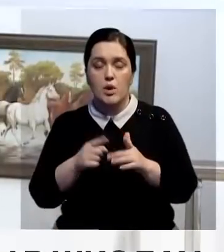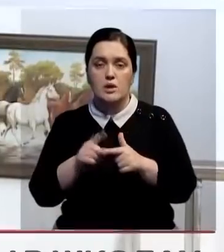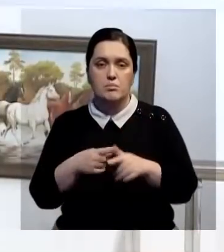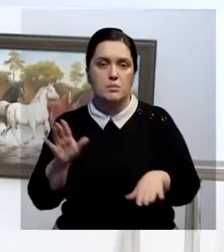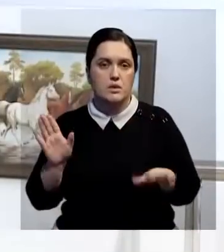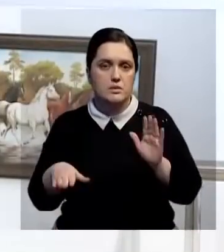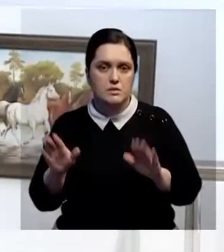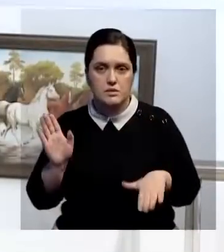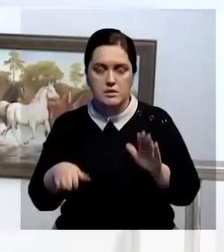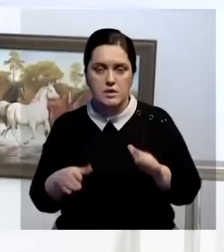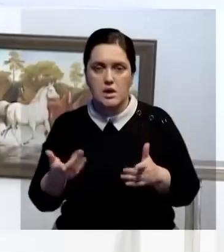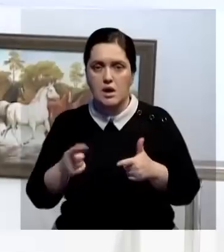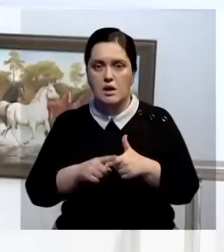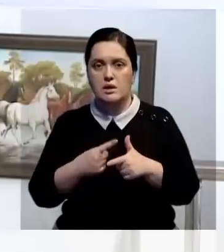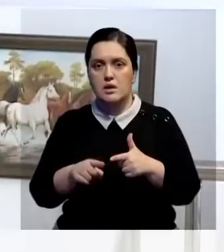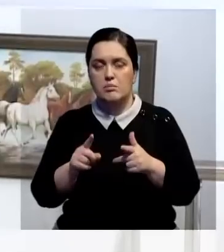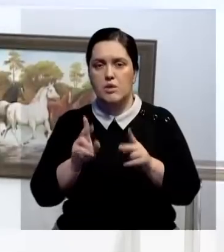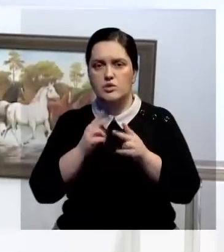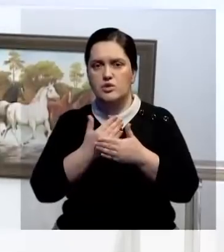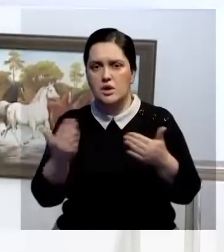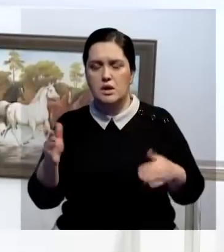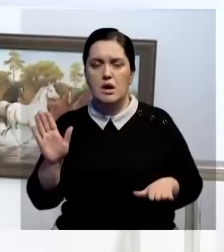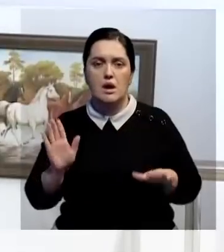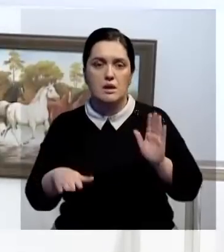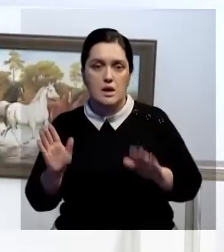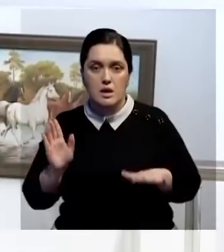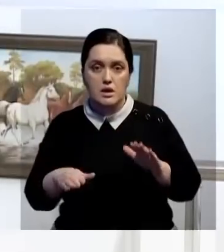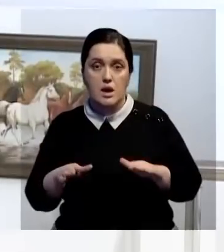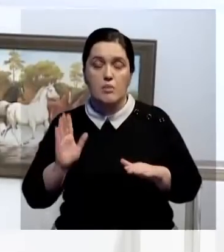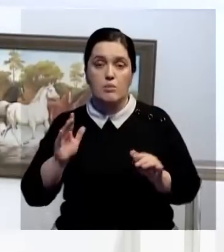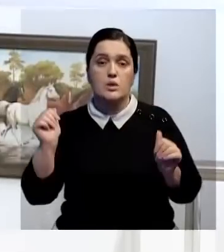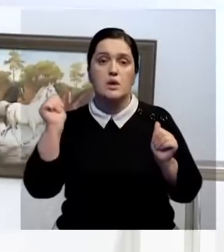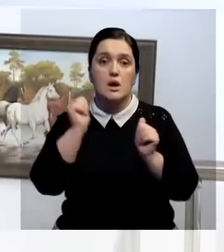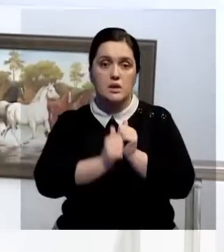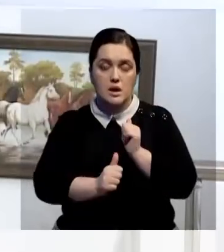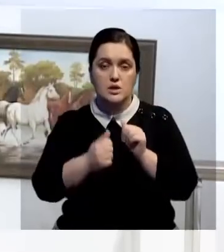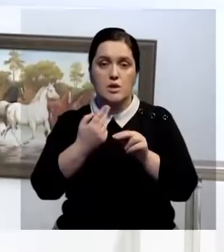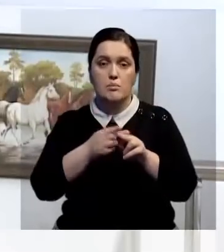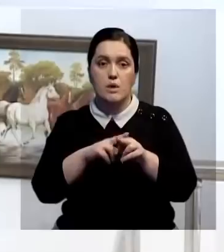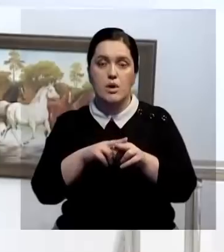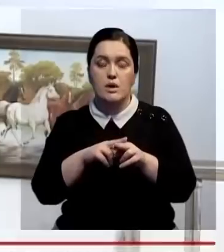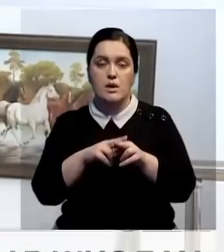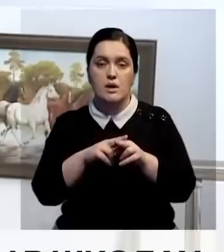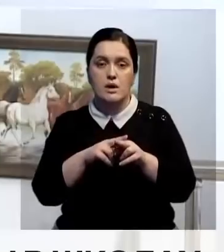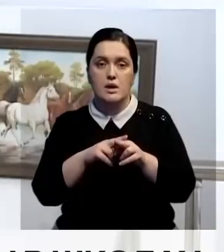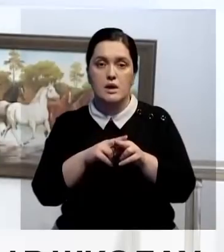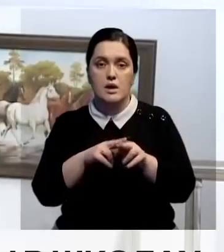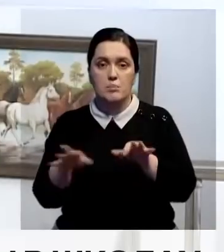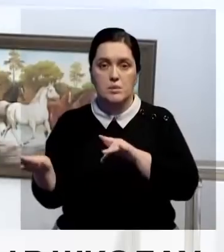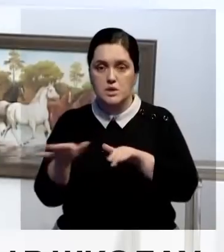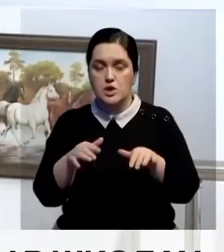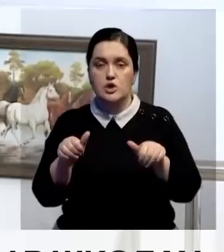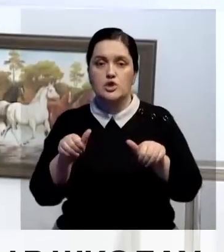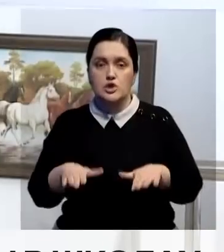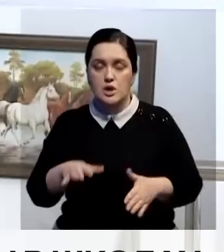по службе, либо чья-то халатность. Здесь будет каждый уполномоченный орган принимать процессуальное